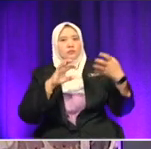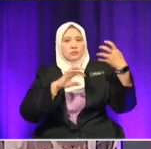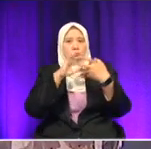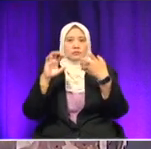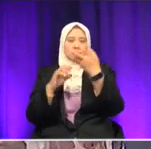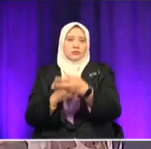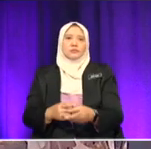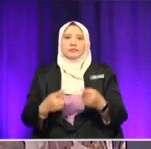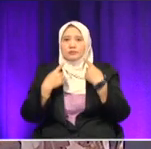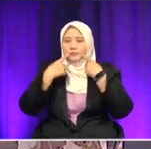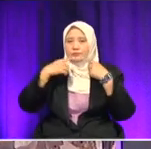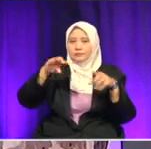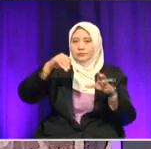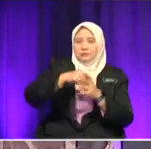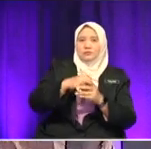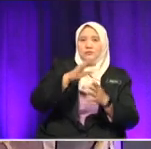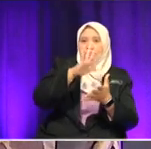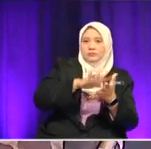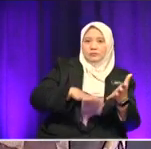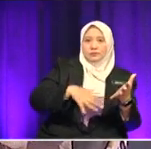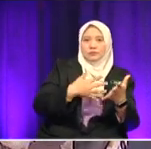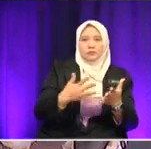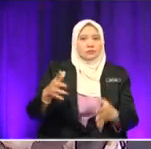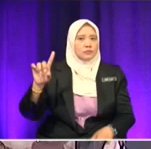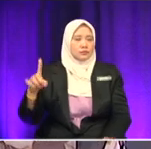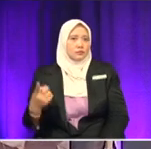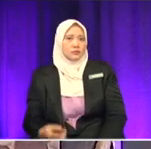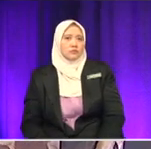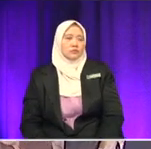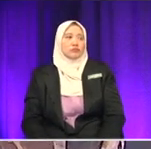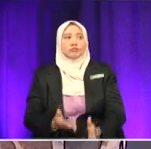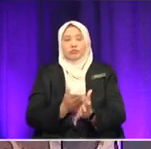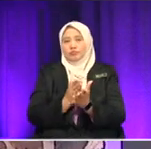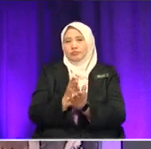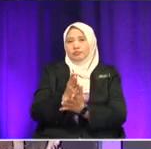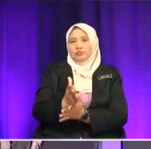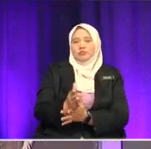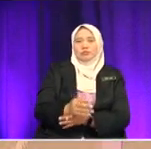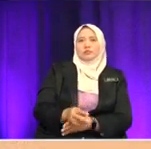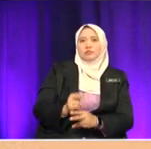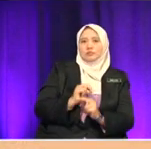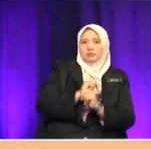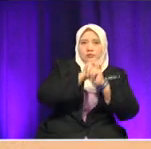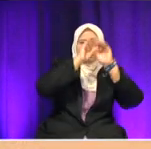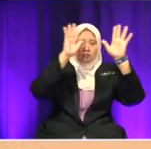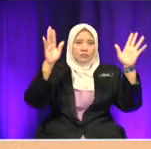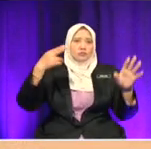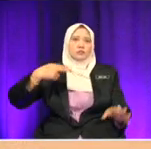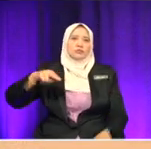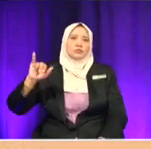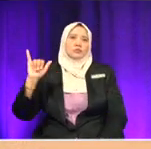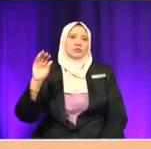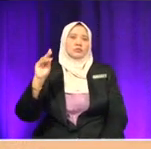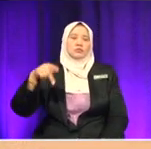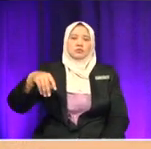ataupun gambar rajah itu saja. Kemudian, mari kita lihat soalan yang seterusnya. nyatakan hipotesis untuk eksperimen